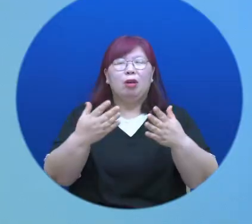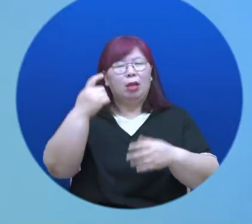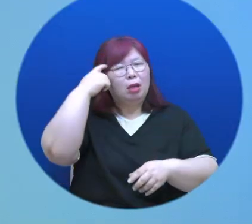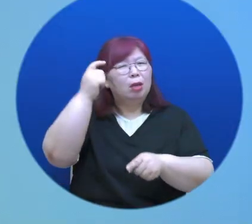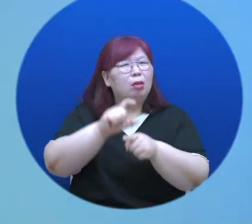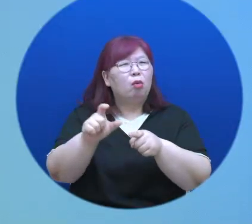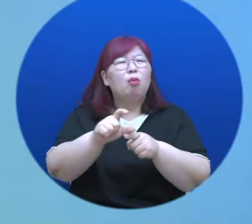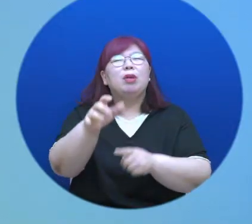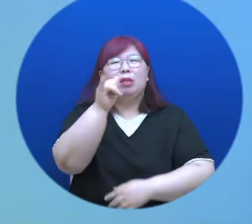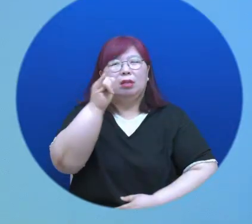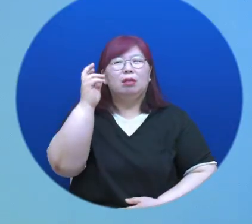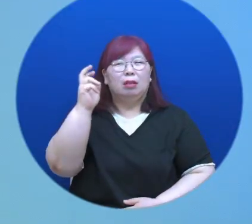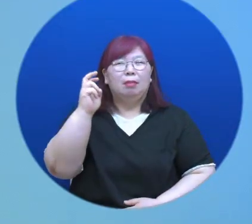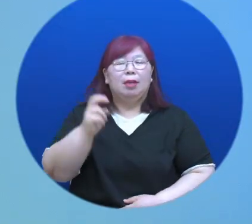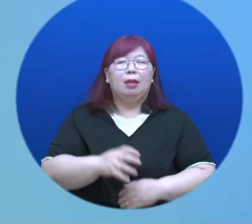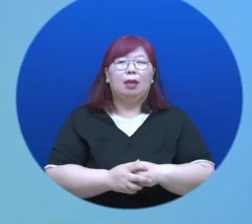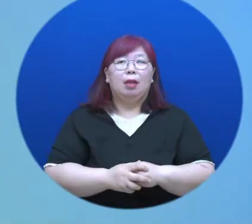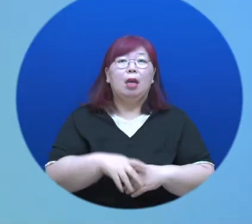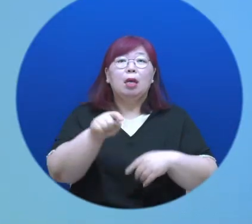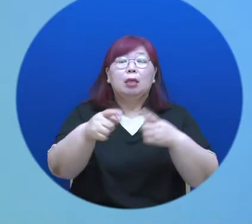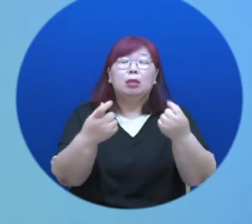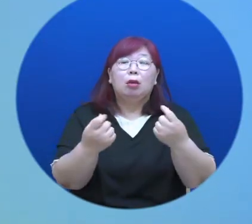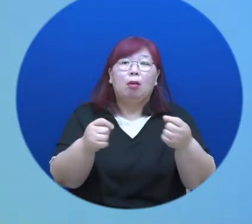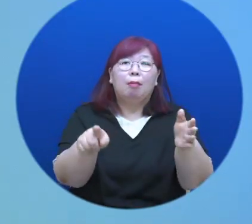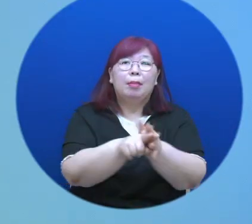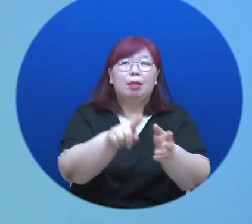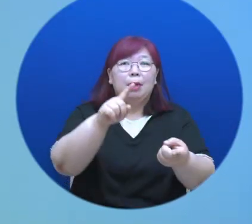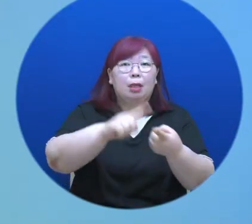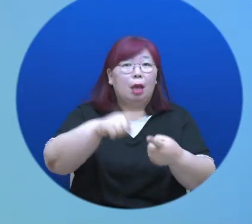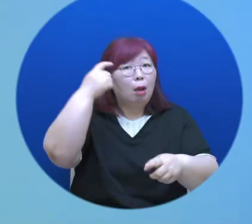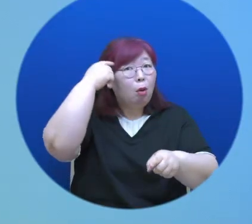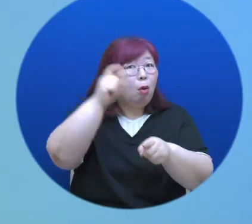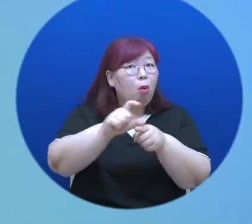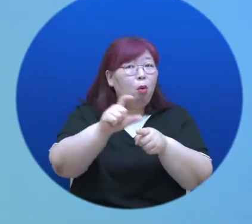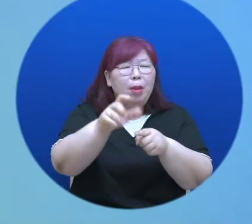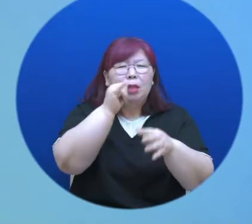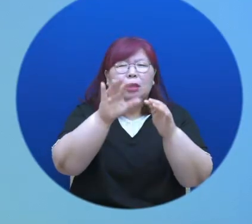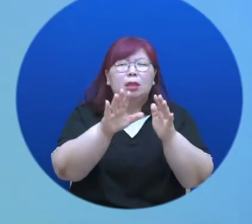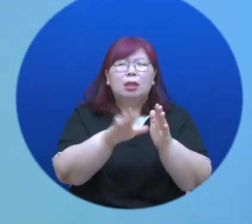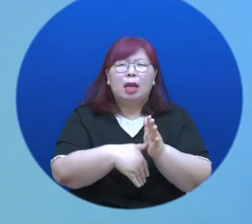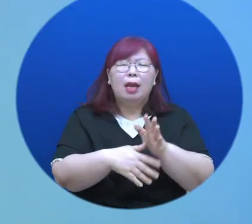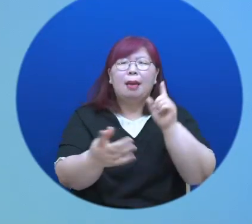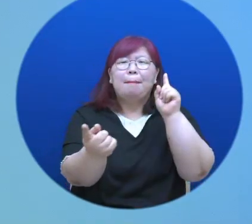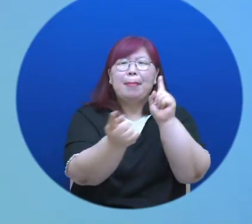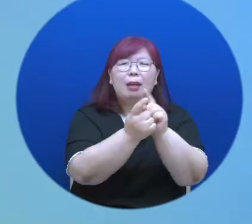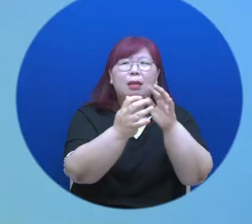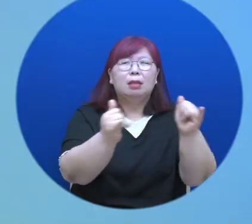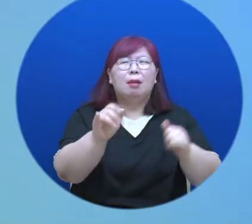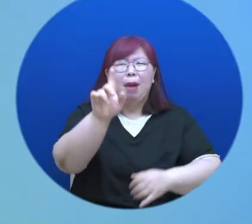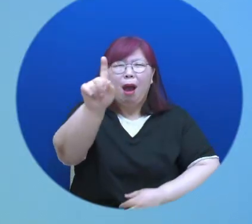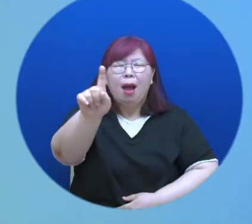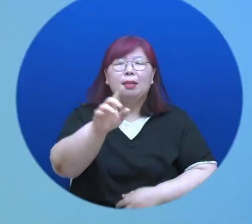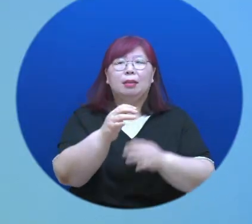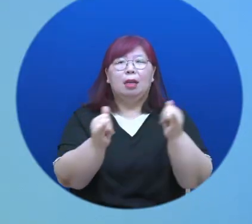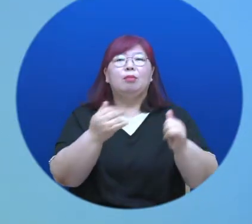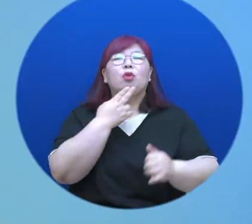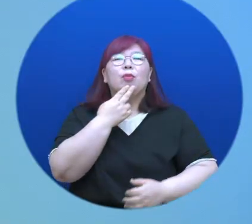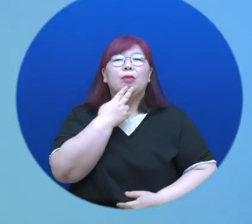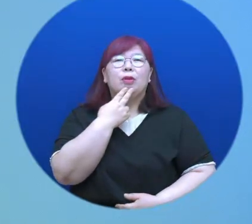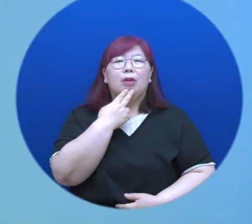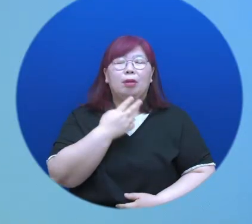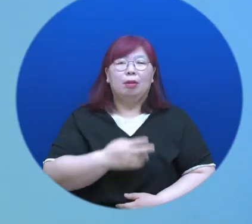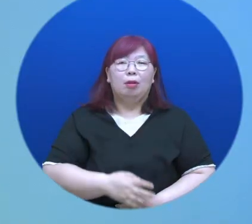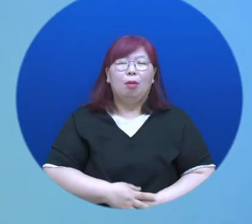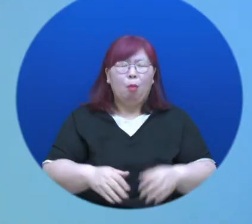겁니다. 그런데 그런 신앙적 고민이 있을 때 찾아갈 사람이 한 사람도 없어요. 말